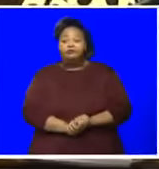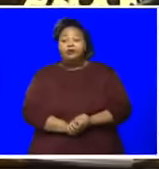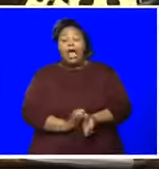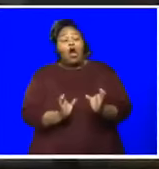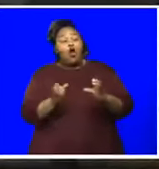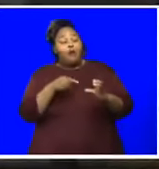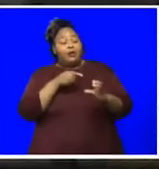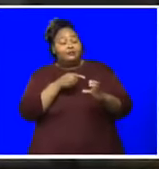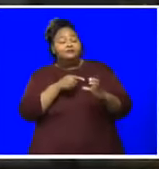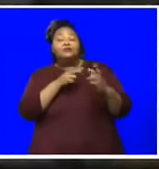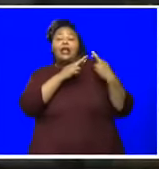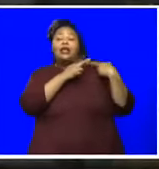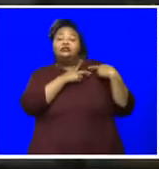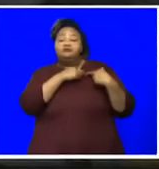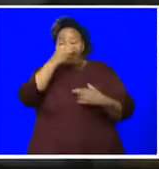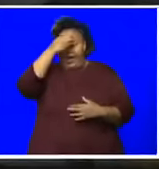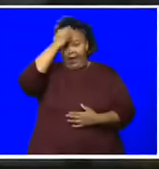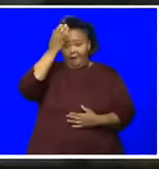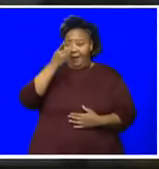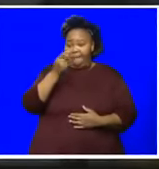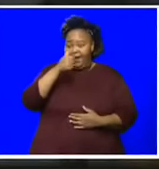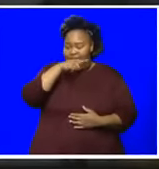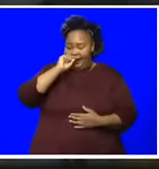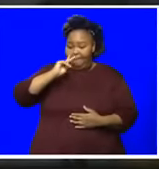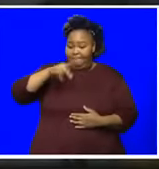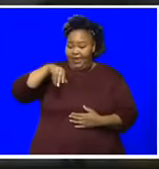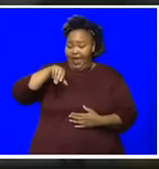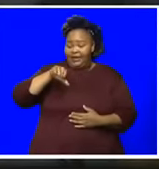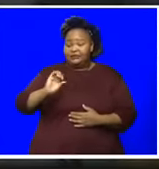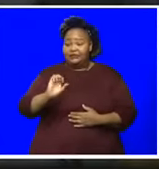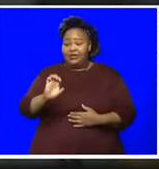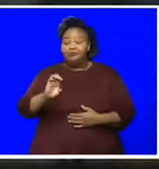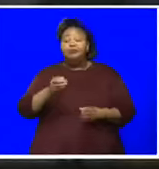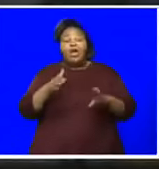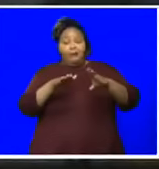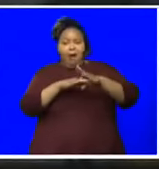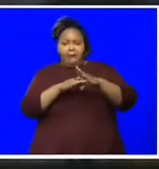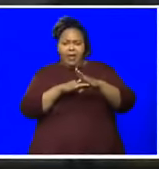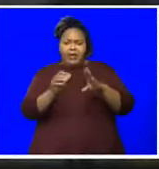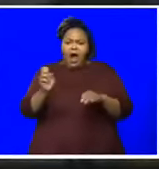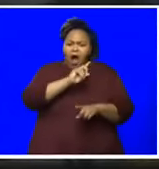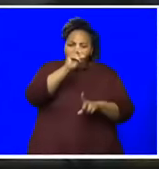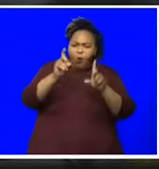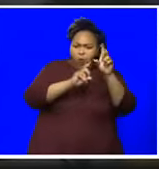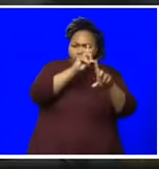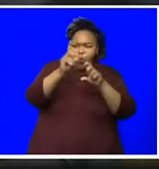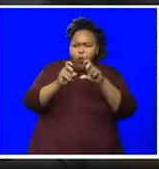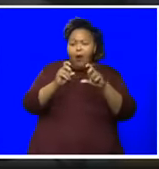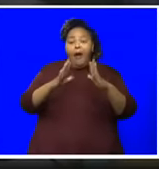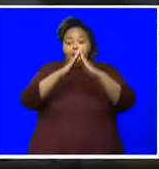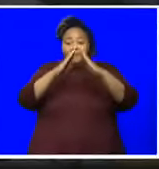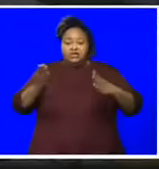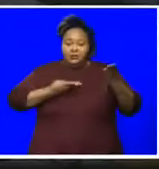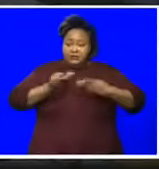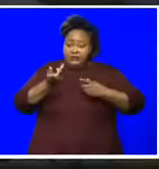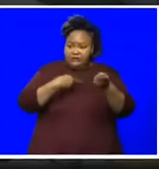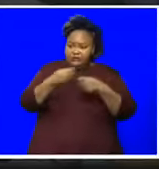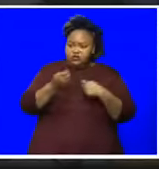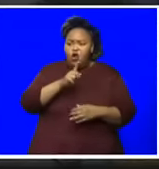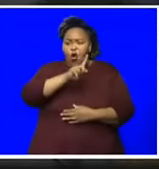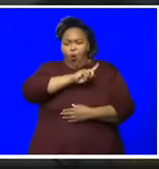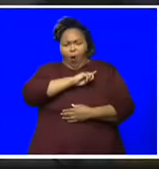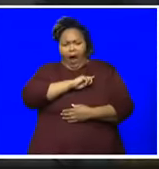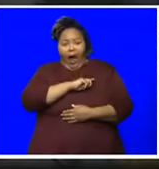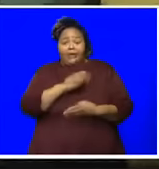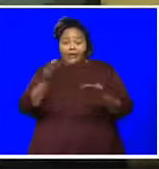kwemali yembuso iPAC abute litiko letemabhizinisi nekuthengiselana ukuthi iExponent